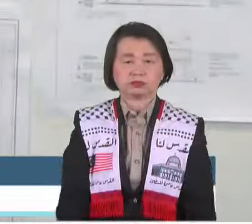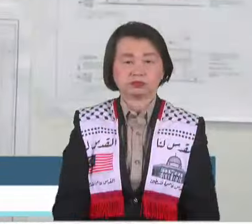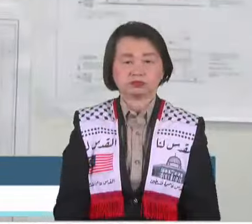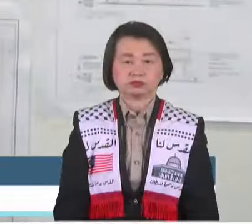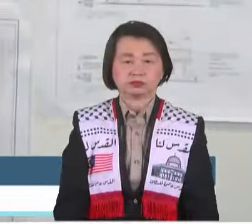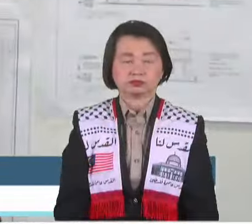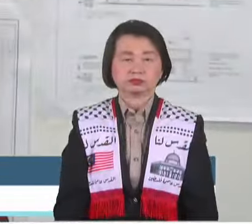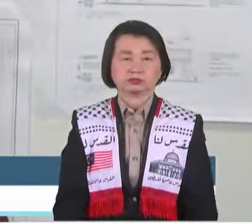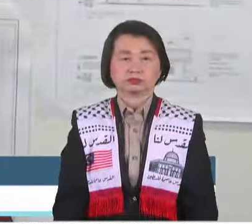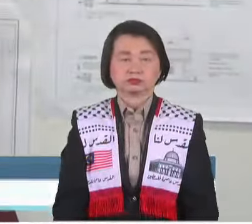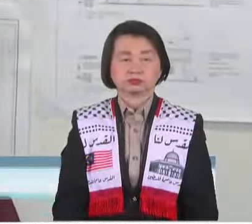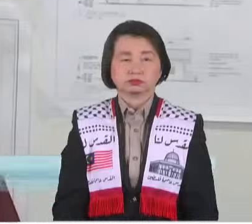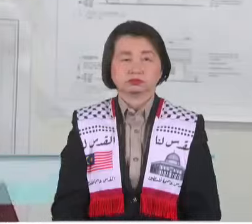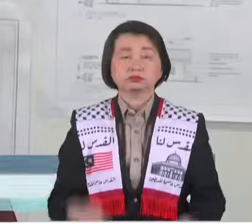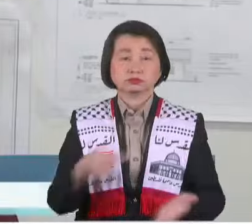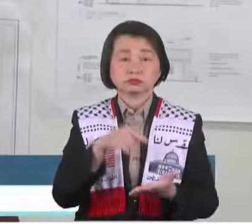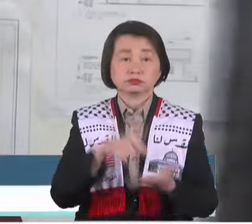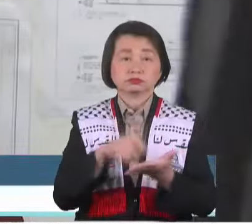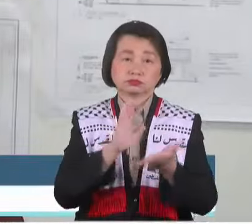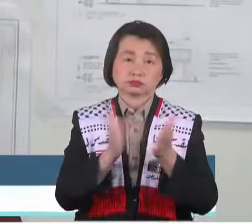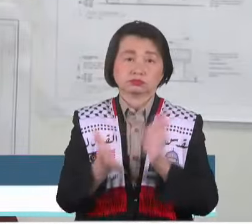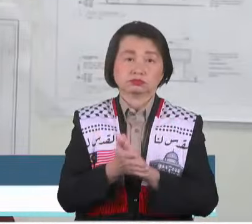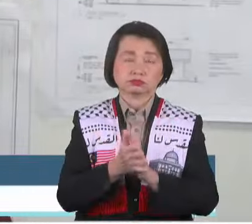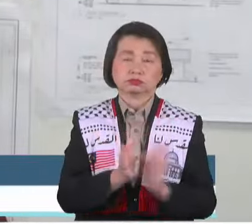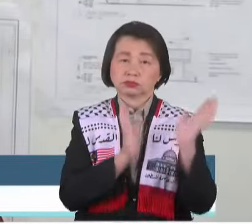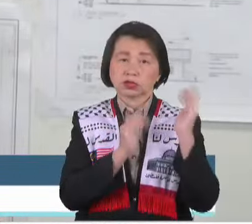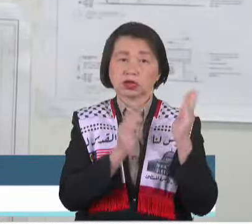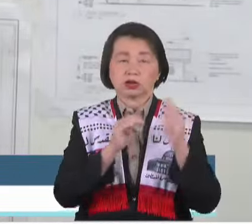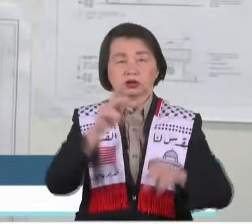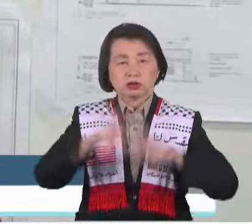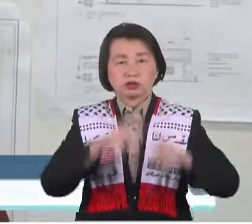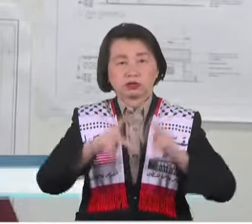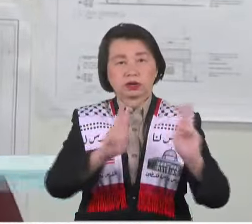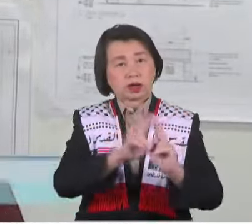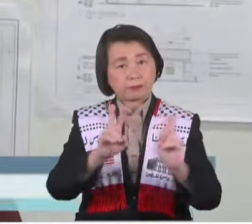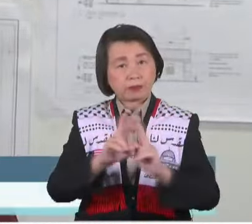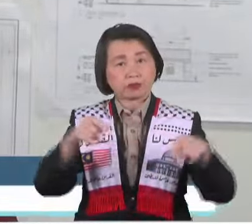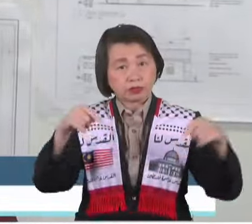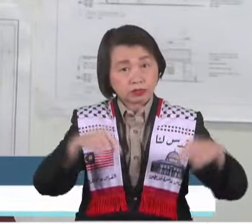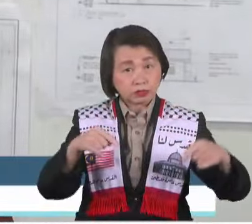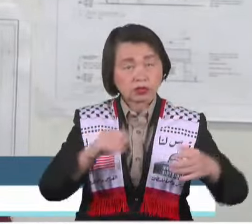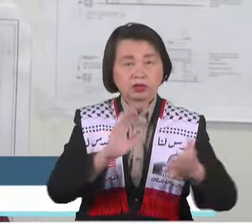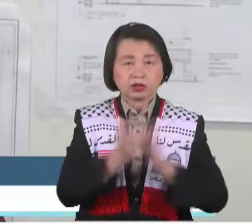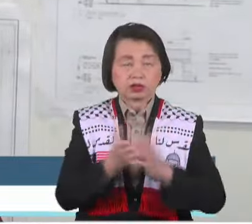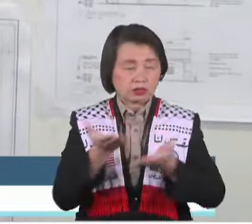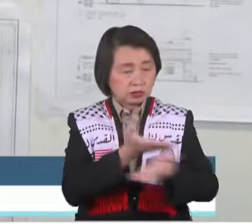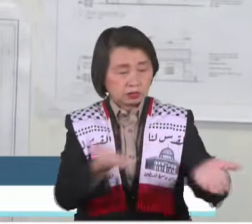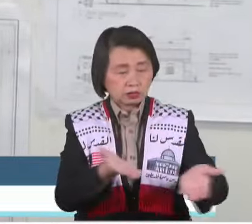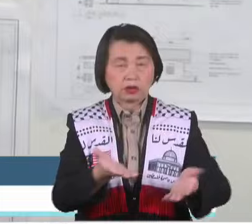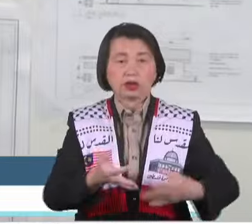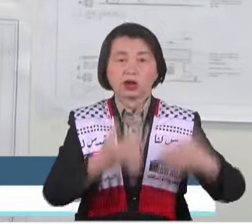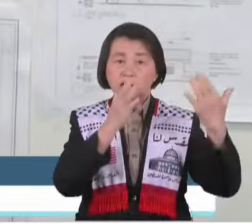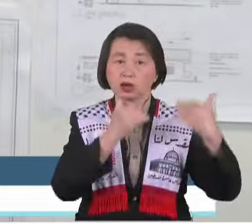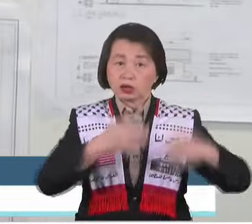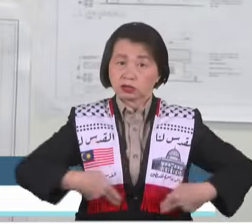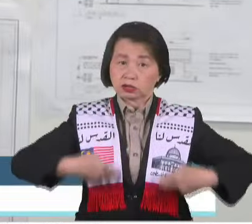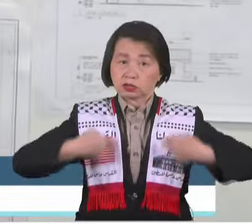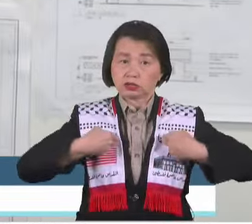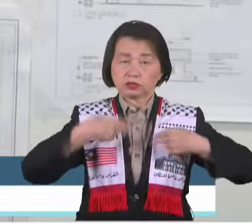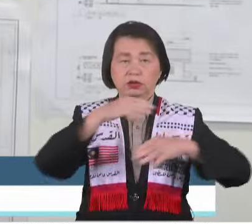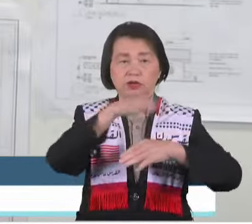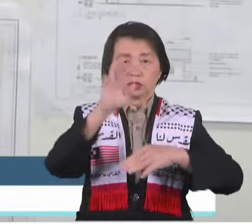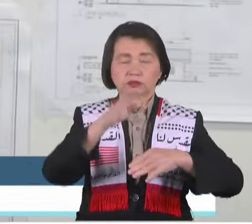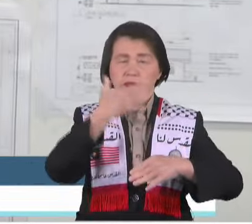Perkara ini menjadi harapan kepada penduduk kampung supaya kehidupan penduduk kampung akan